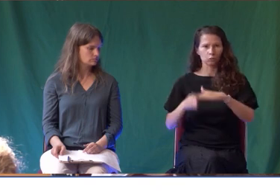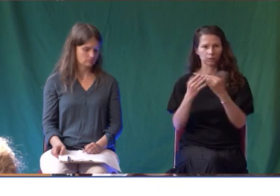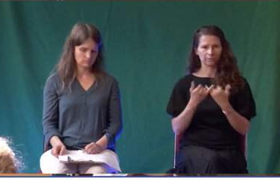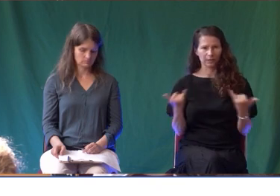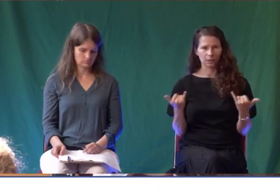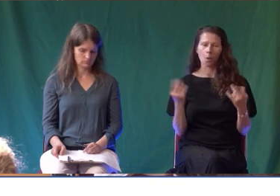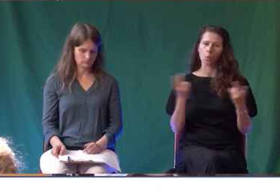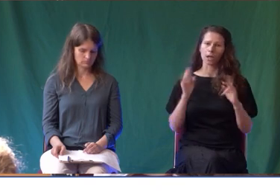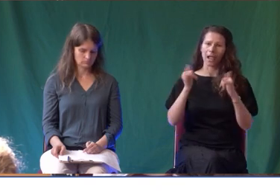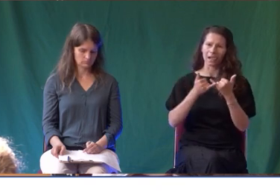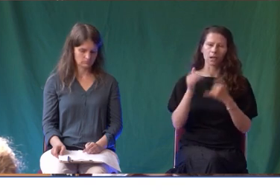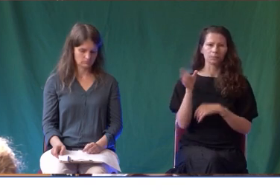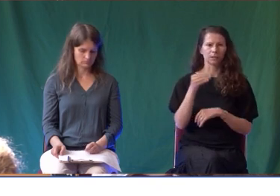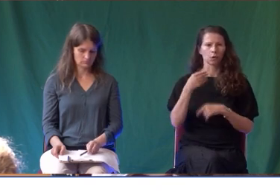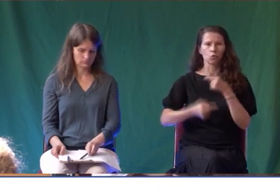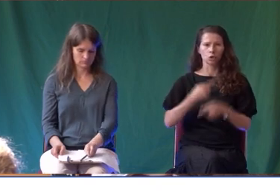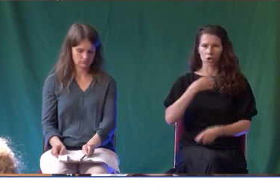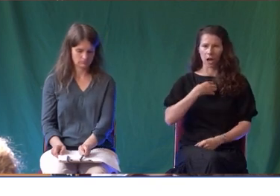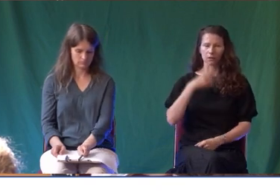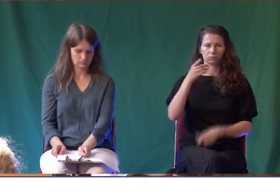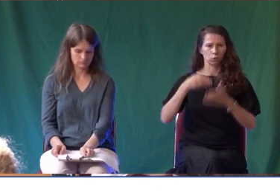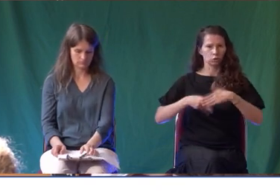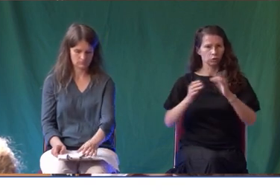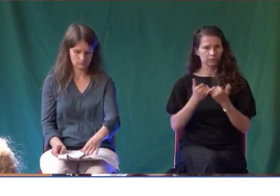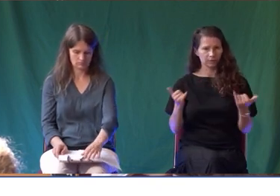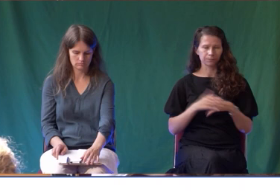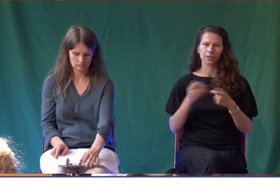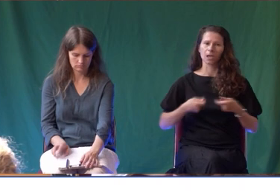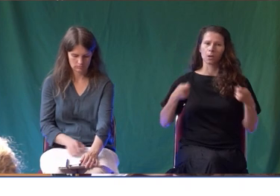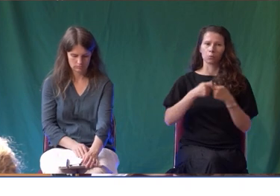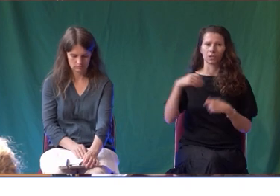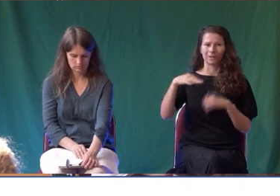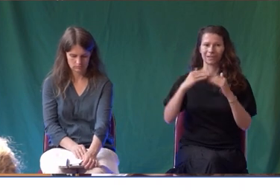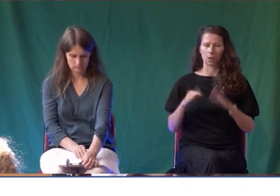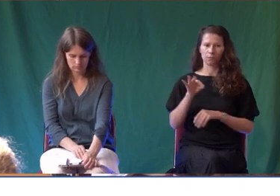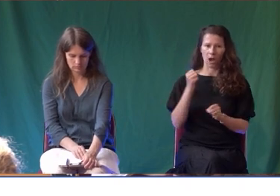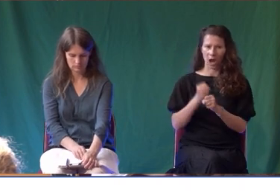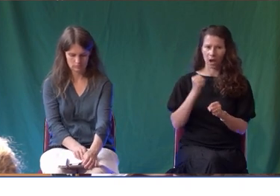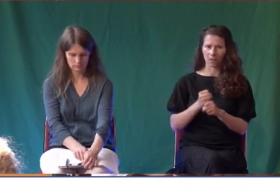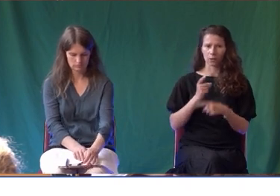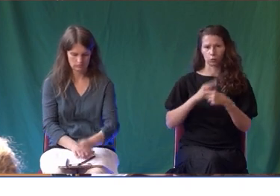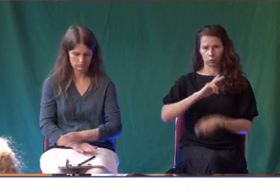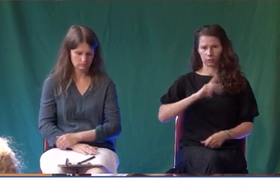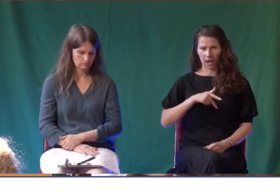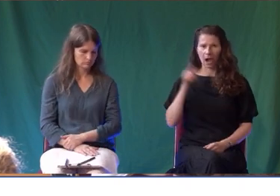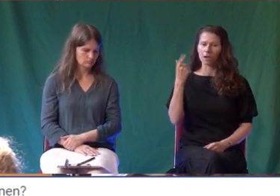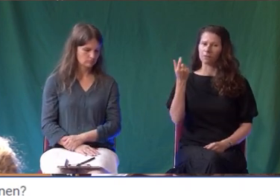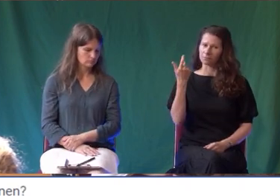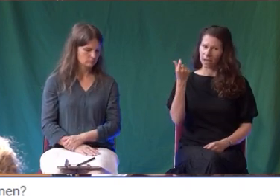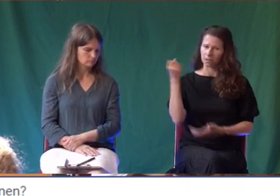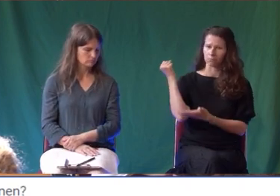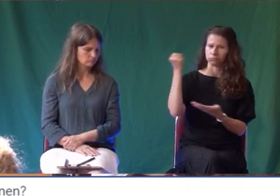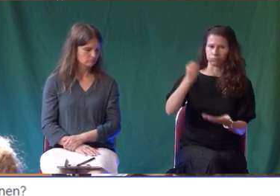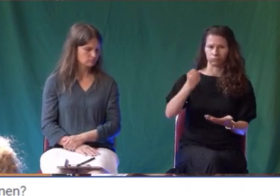mit chronischer Krankheit das Bundesministerium für Arbeit und Soziales hat das Geld für die